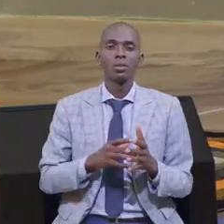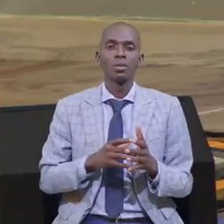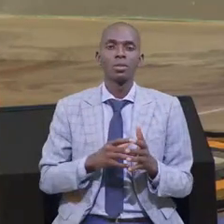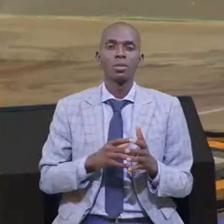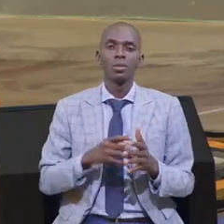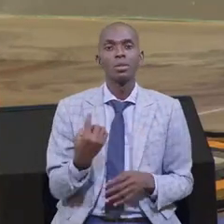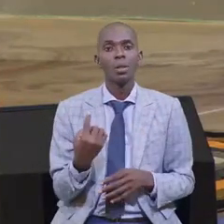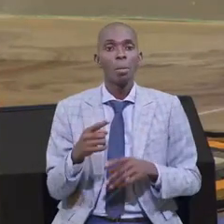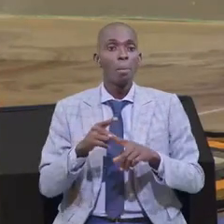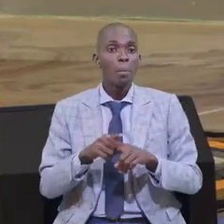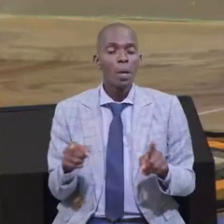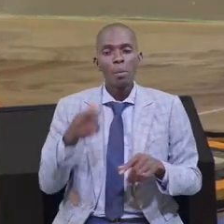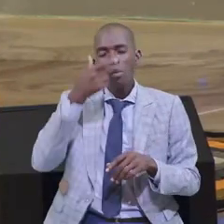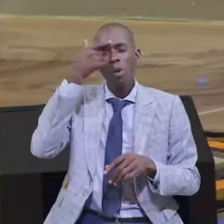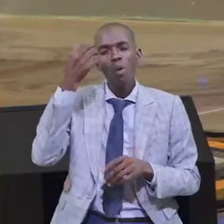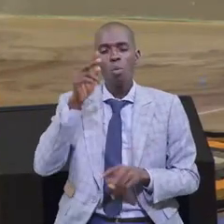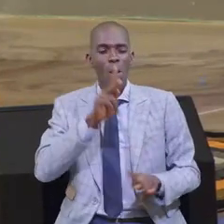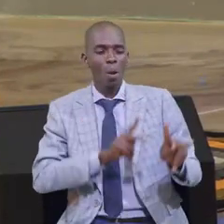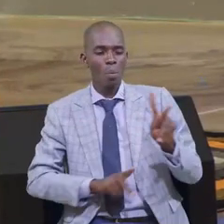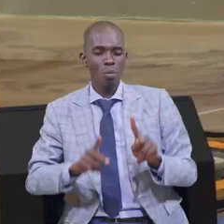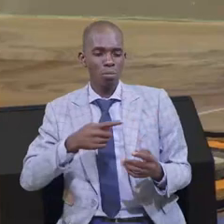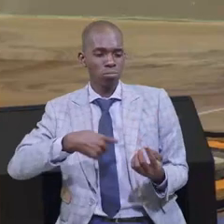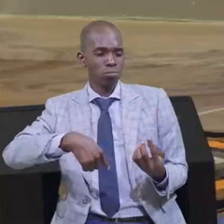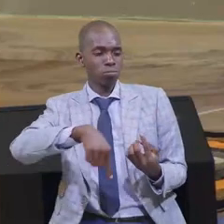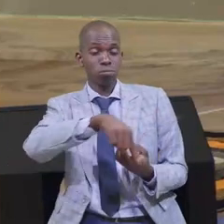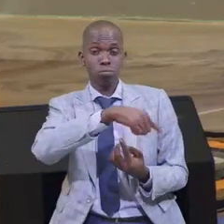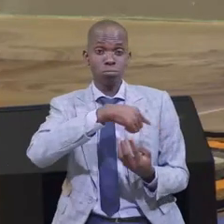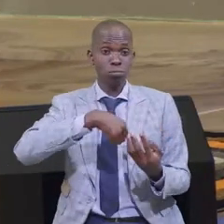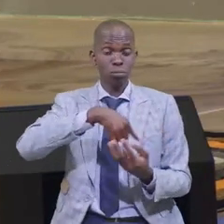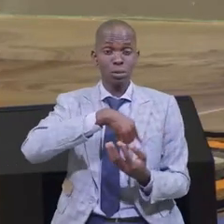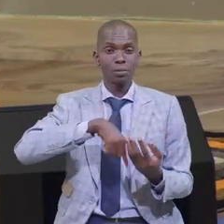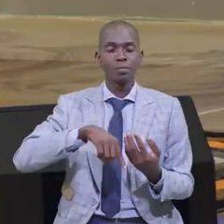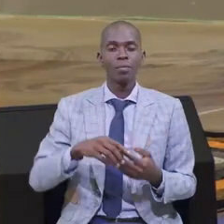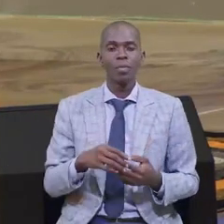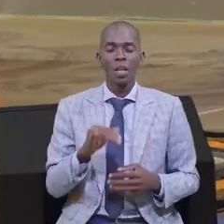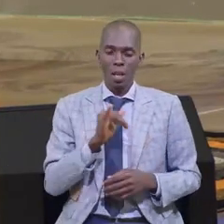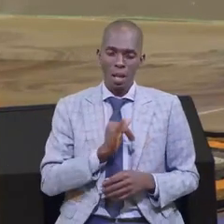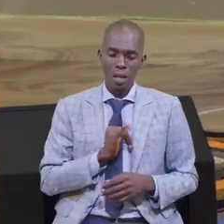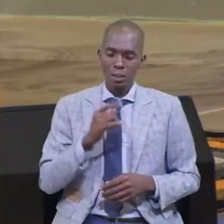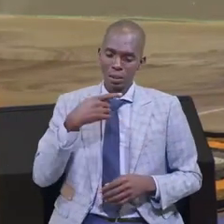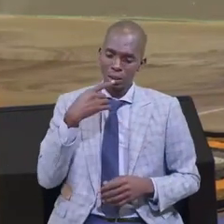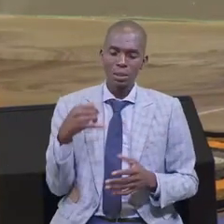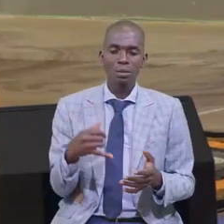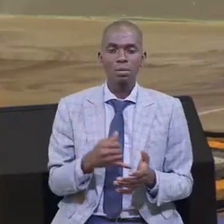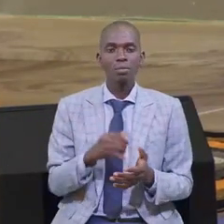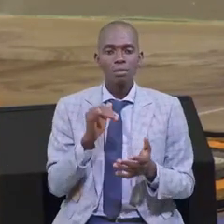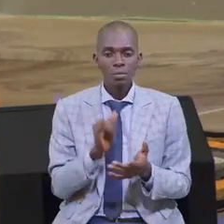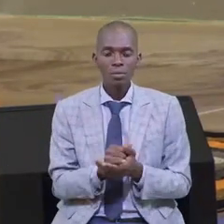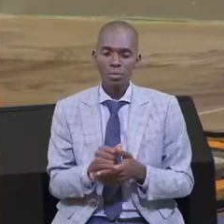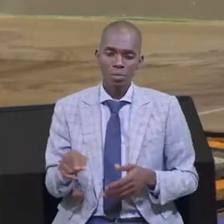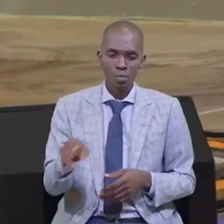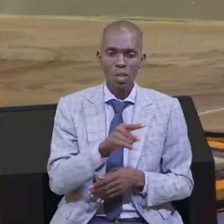mais j'ai parlé à cause de la foule qui m'entoure, afin qu'ils